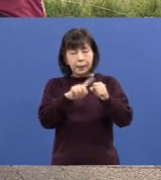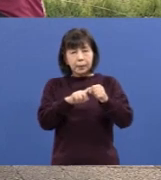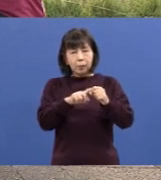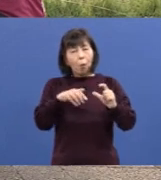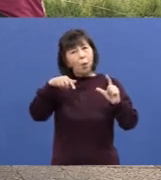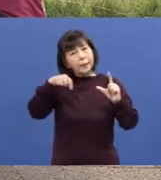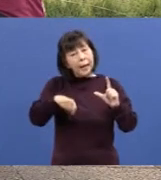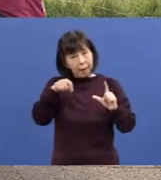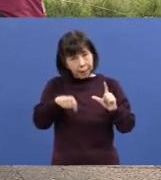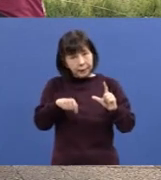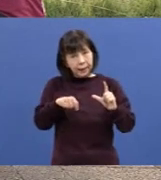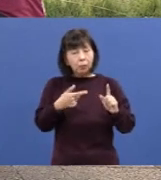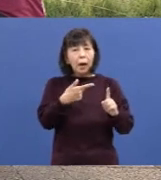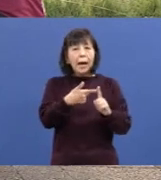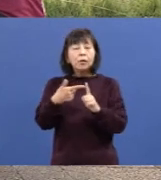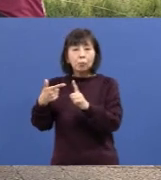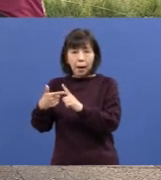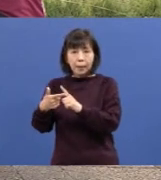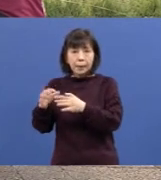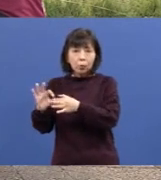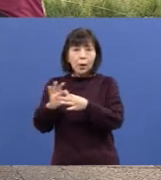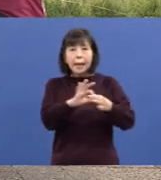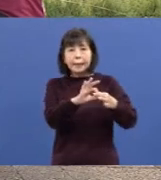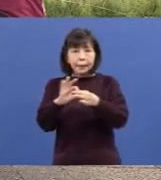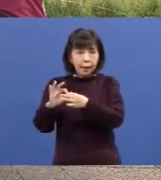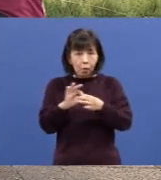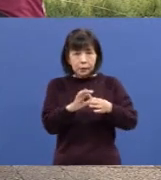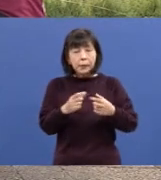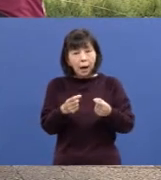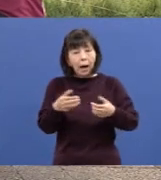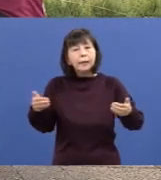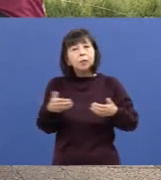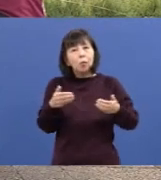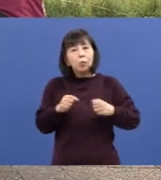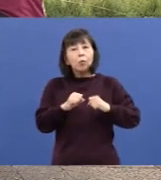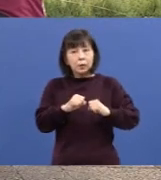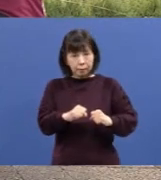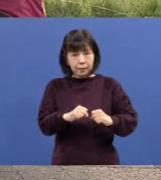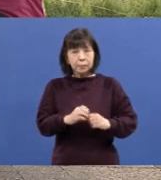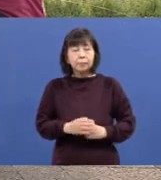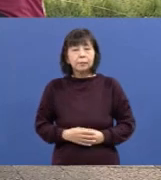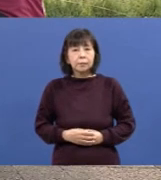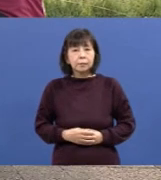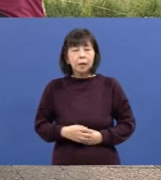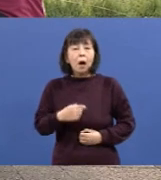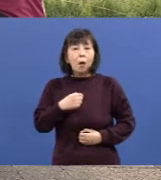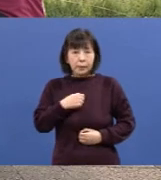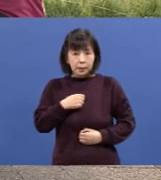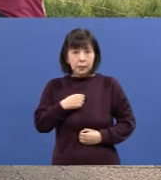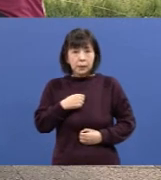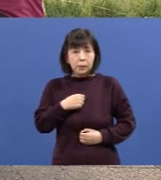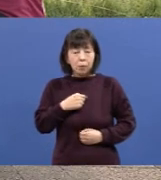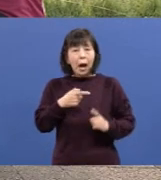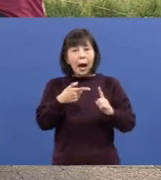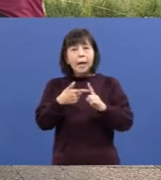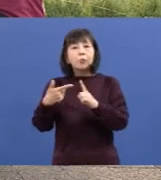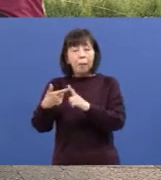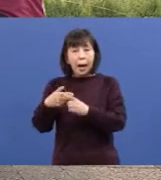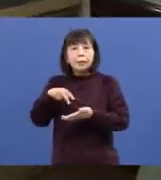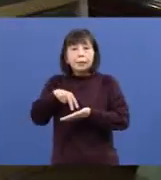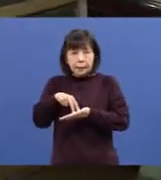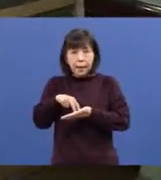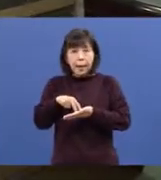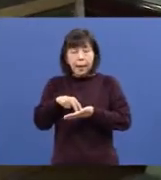マネージャーやヘルパーと連携を取りながらサービスの方を行っています。実際に私もヘルパーと